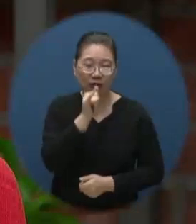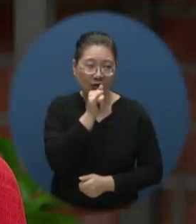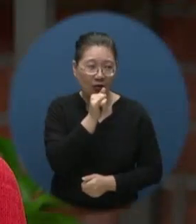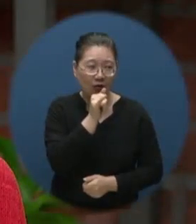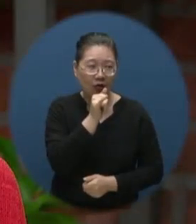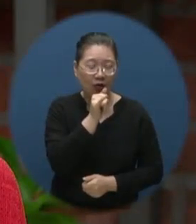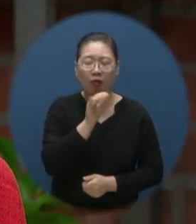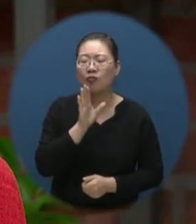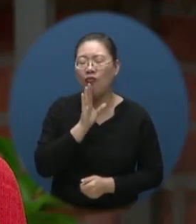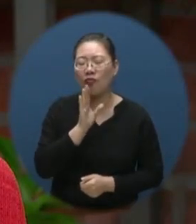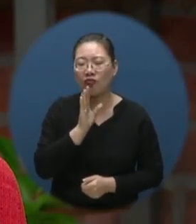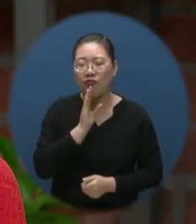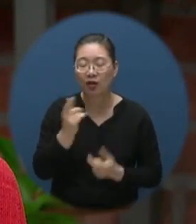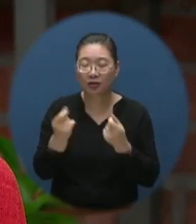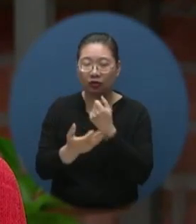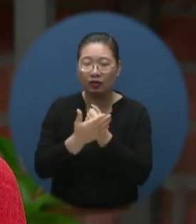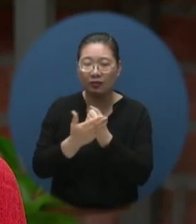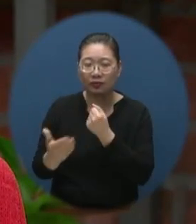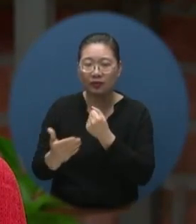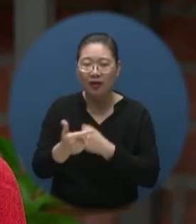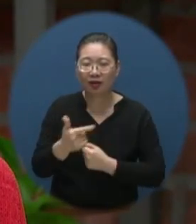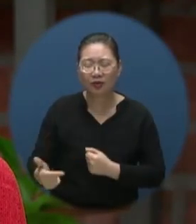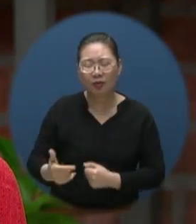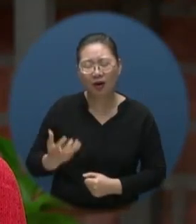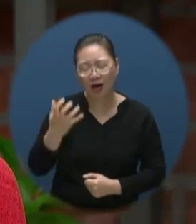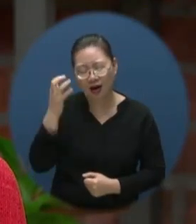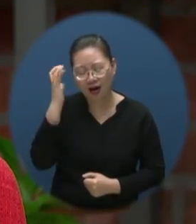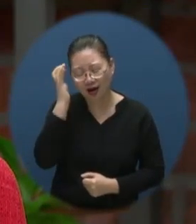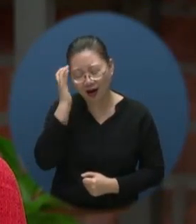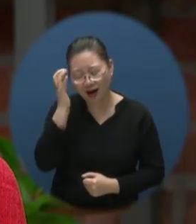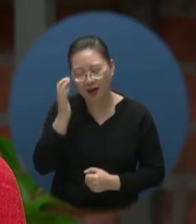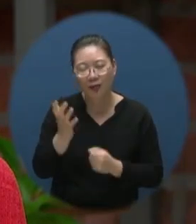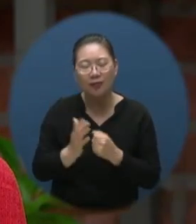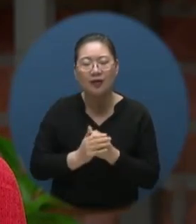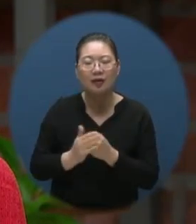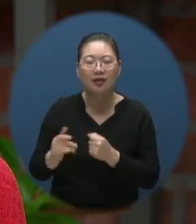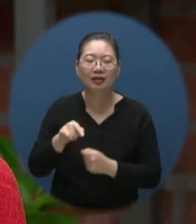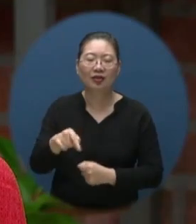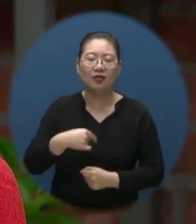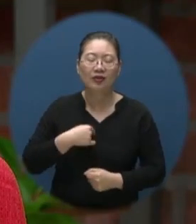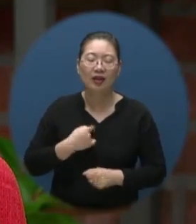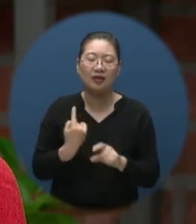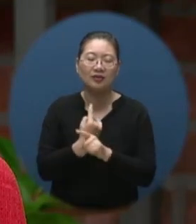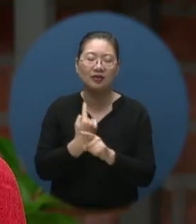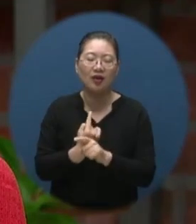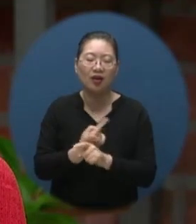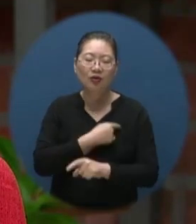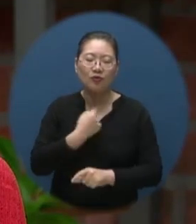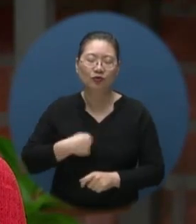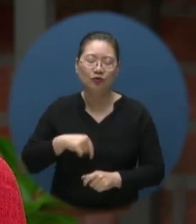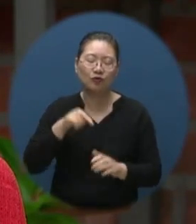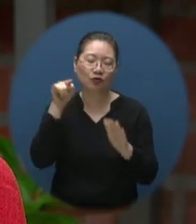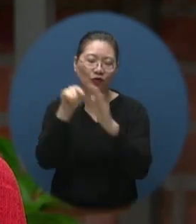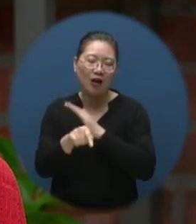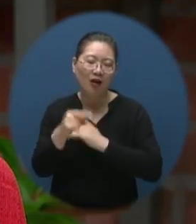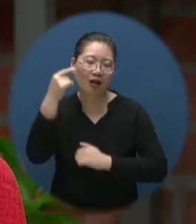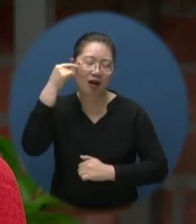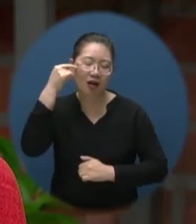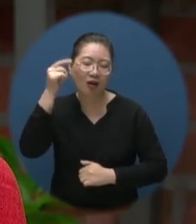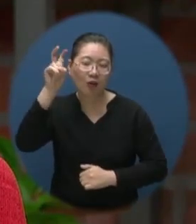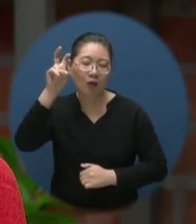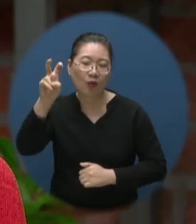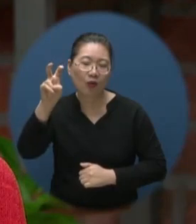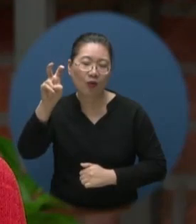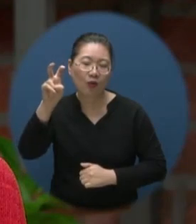예. 그래서 너무 괴로워서 네. 이거 나 치료하러 중국을 갈까